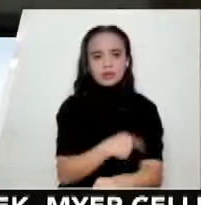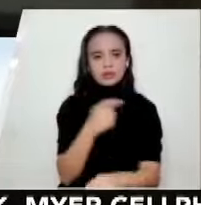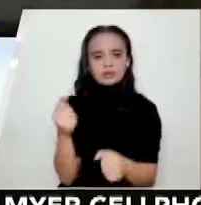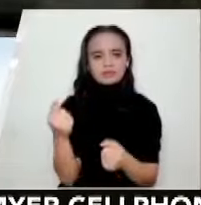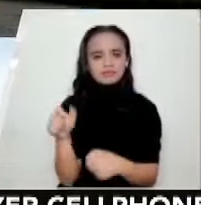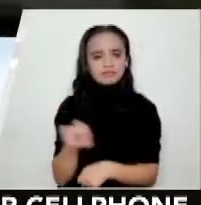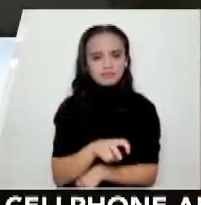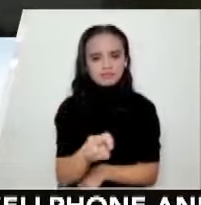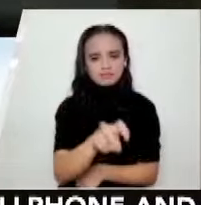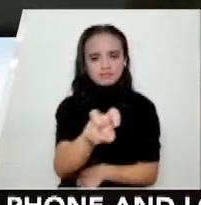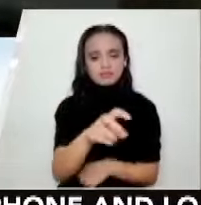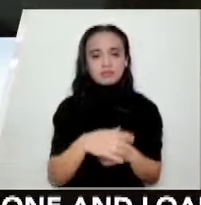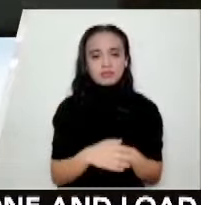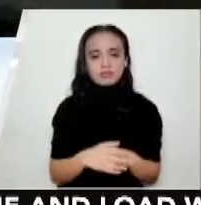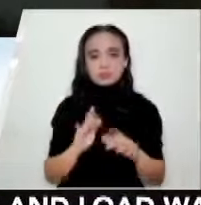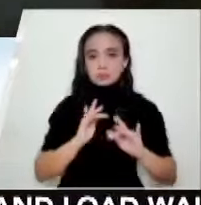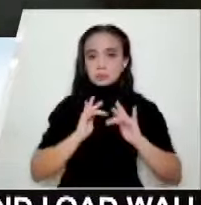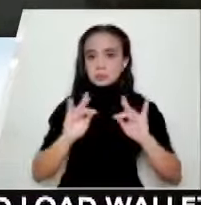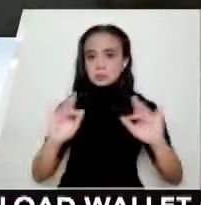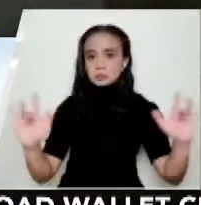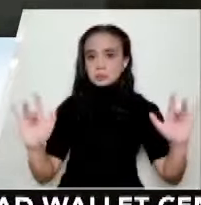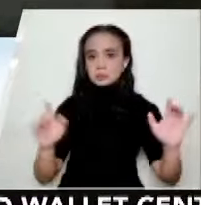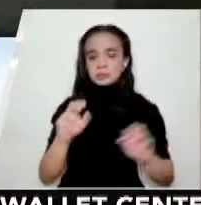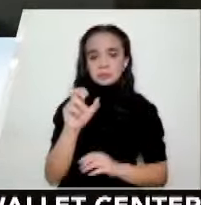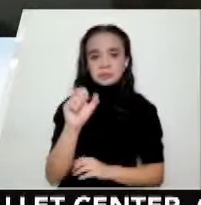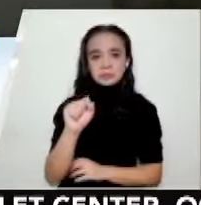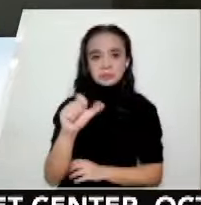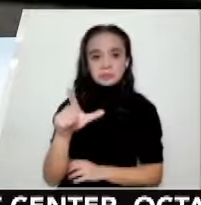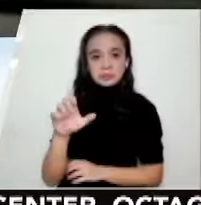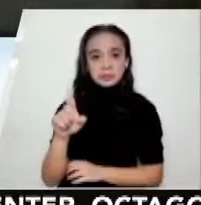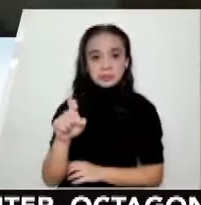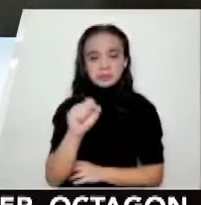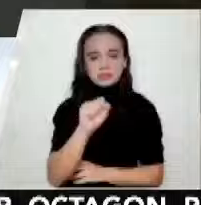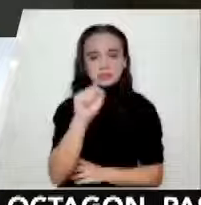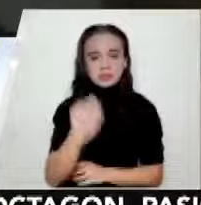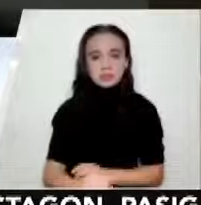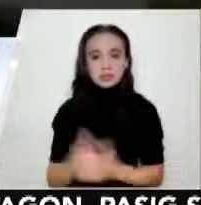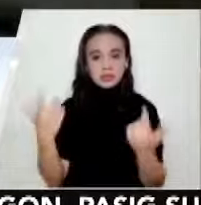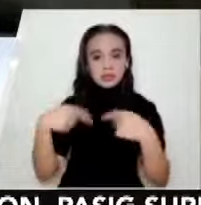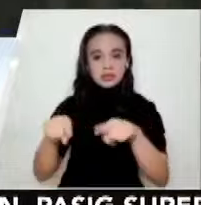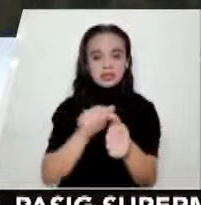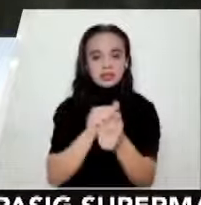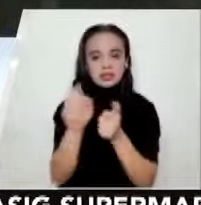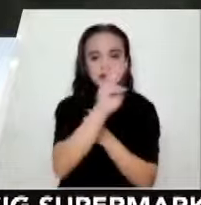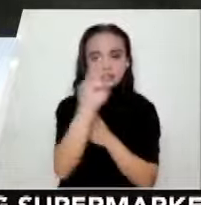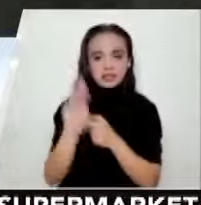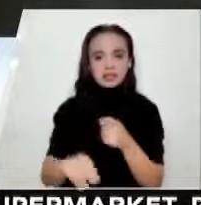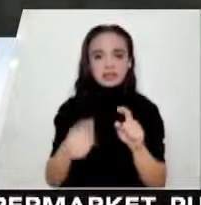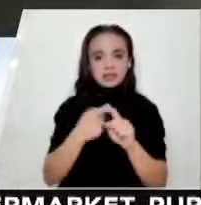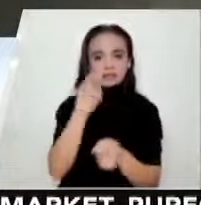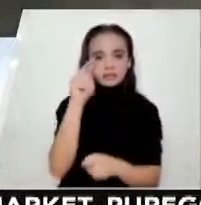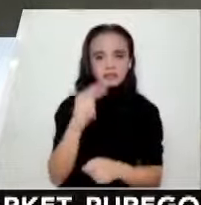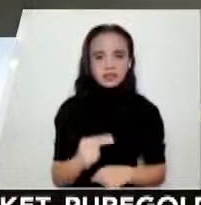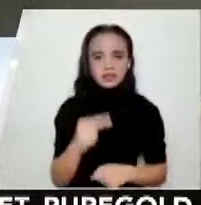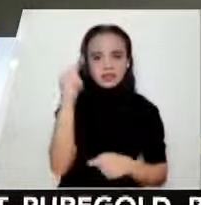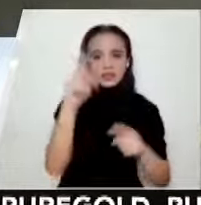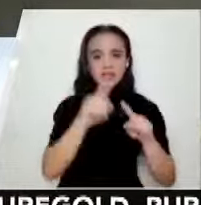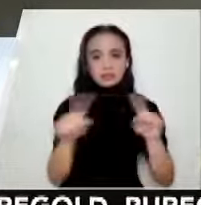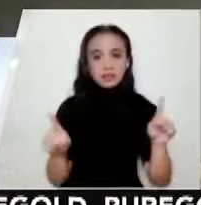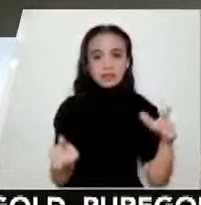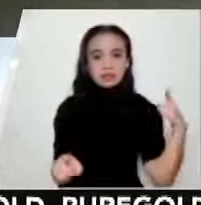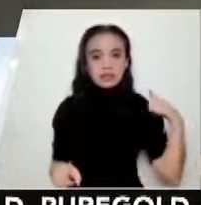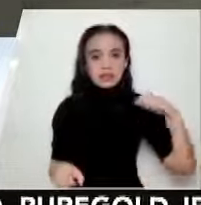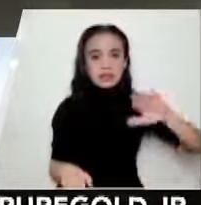sa southbound lane ng NLEX na dinaraanan ng mga papuntang Metro Manila mula norte. Pero sa kaliwang bahagi o